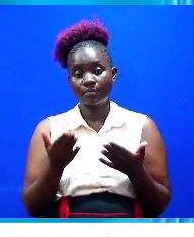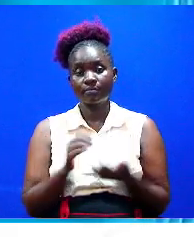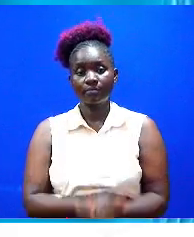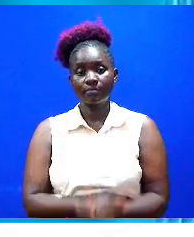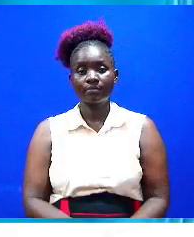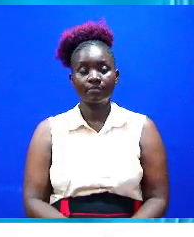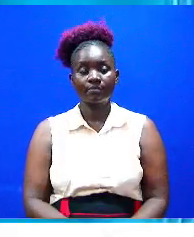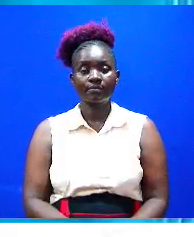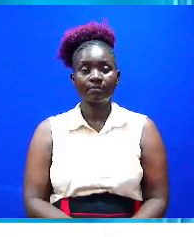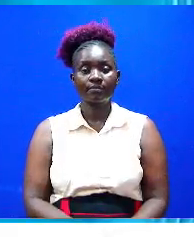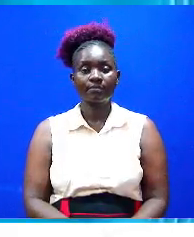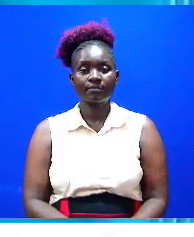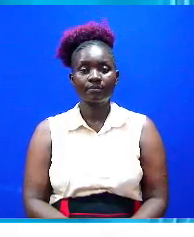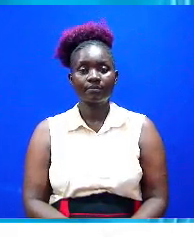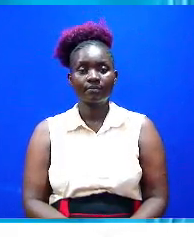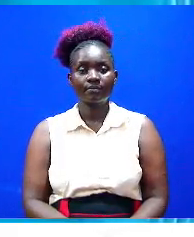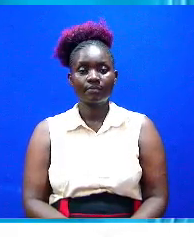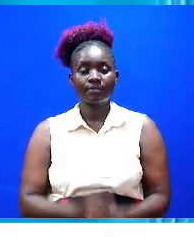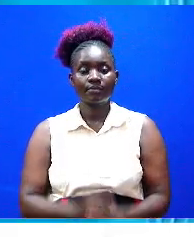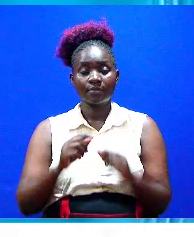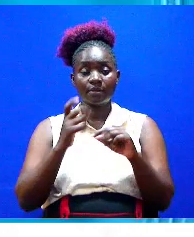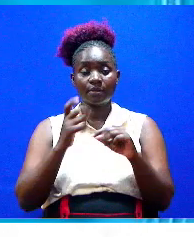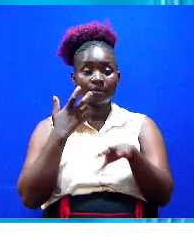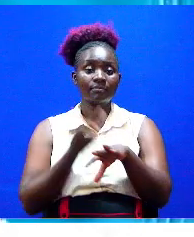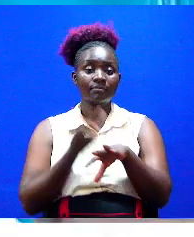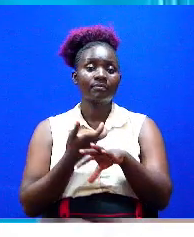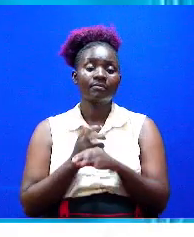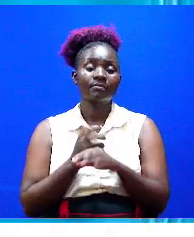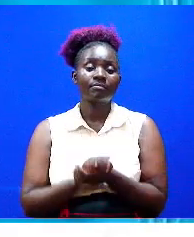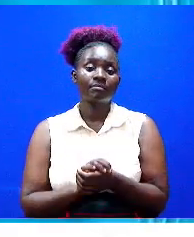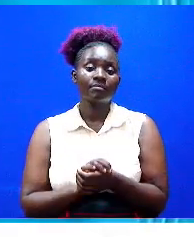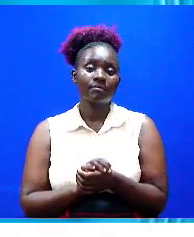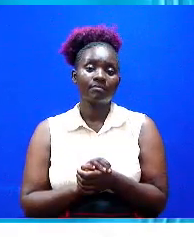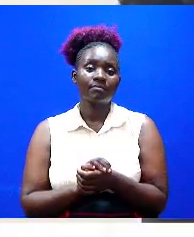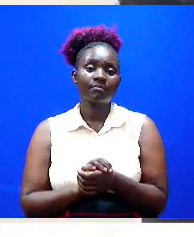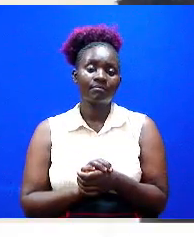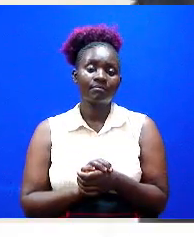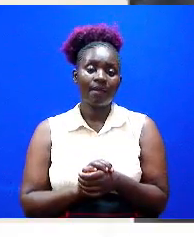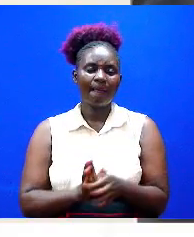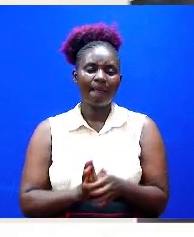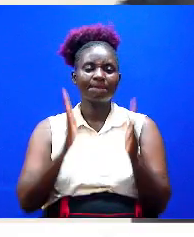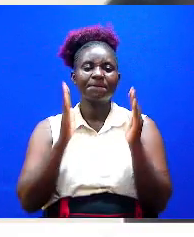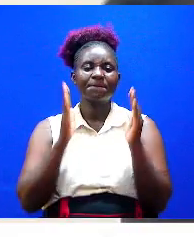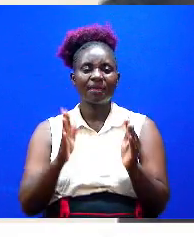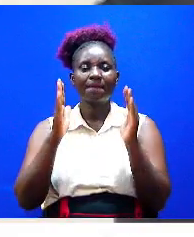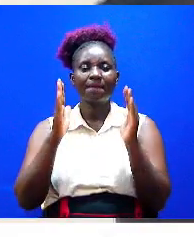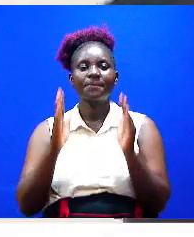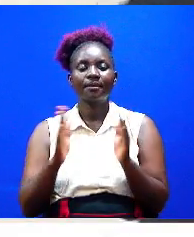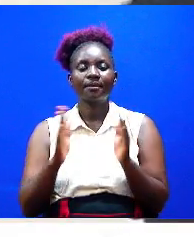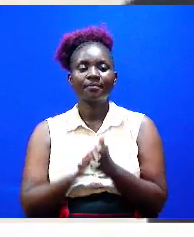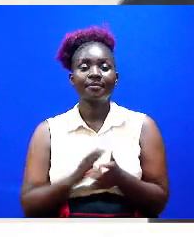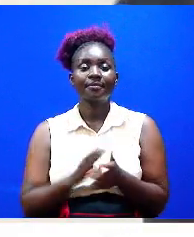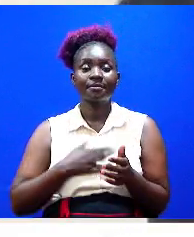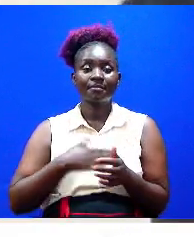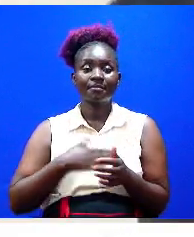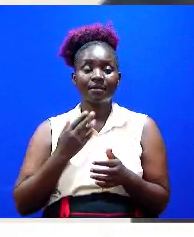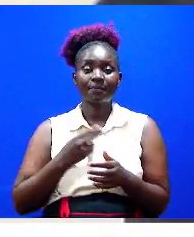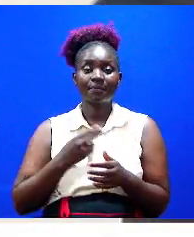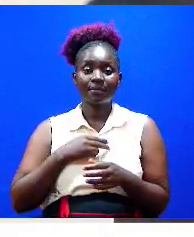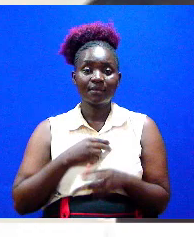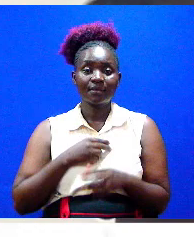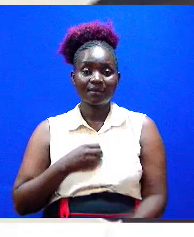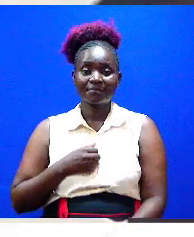galiti. Na nyore na magina. Jinga kara jinene kerwone anti ya ne ona ajire koro ro buoyo